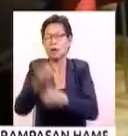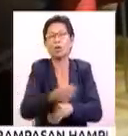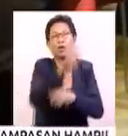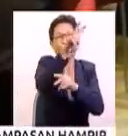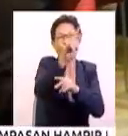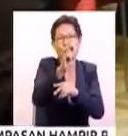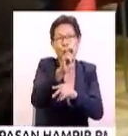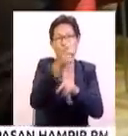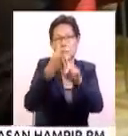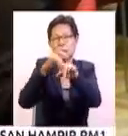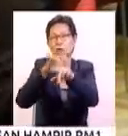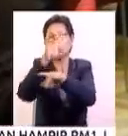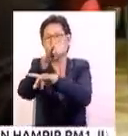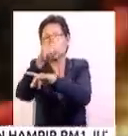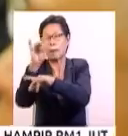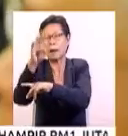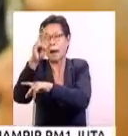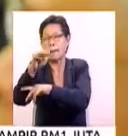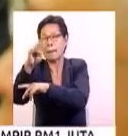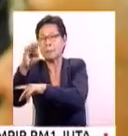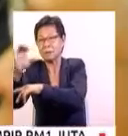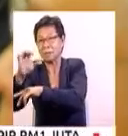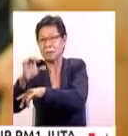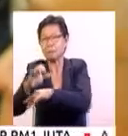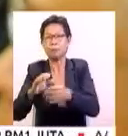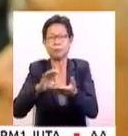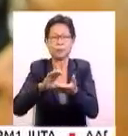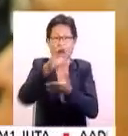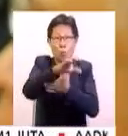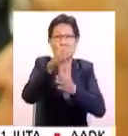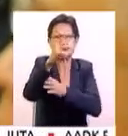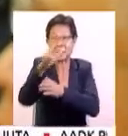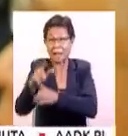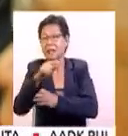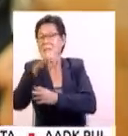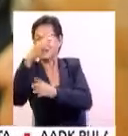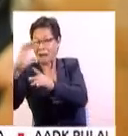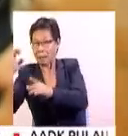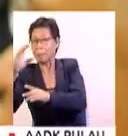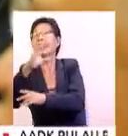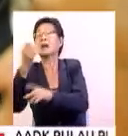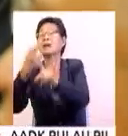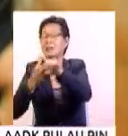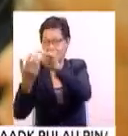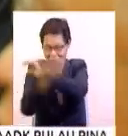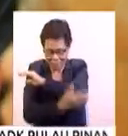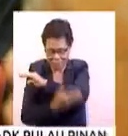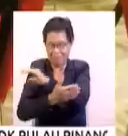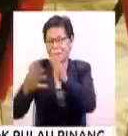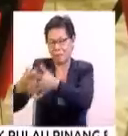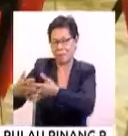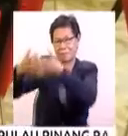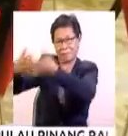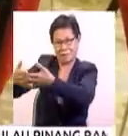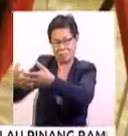20 daripada 78 MNC di bawah Invest KL pula merupakan syarikat dari negara itu.